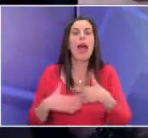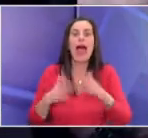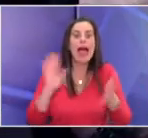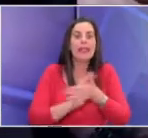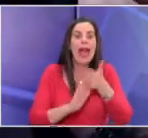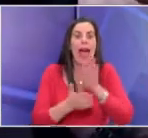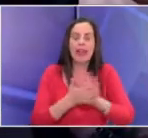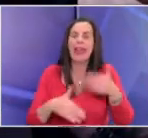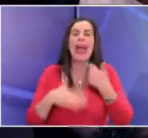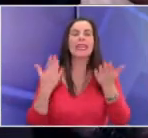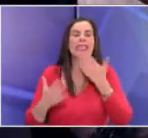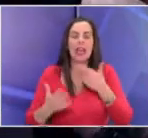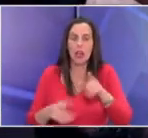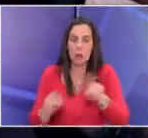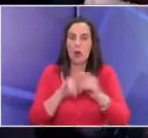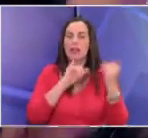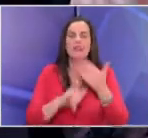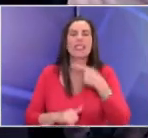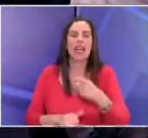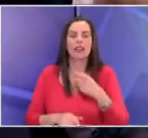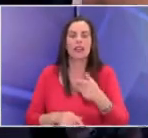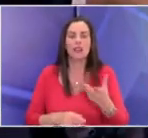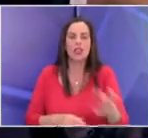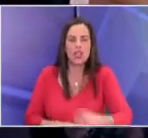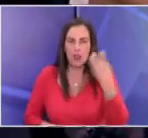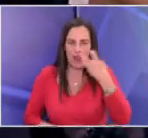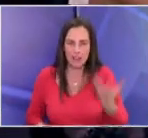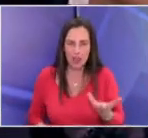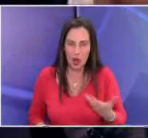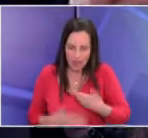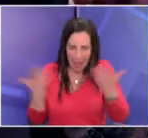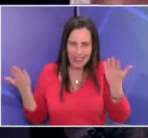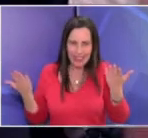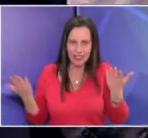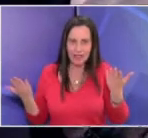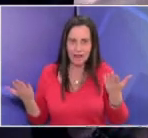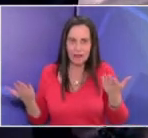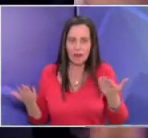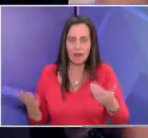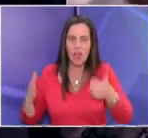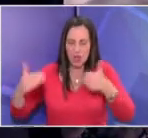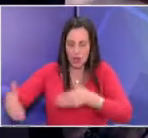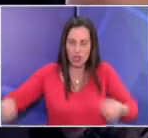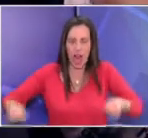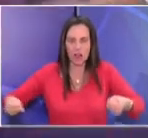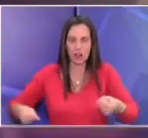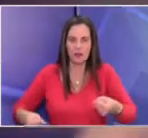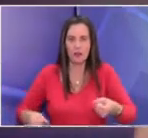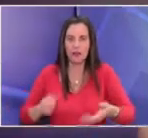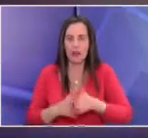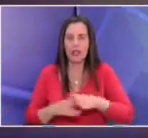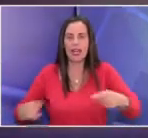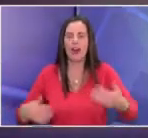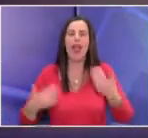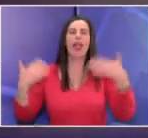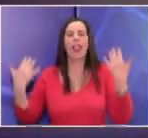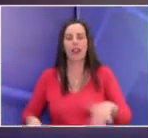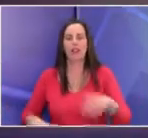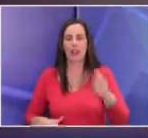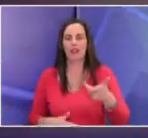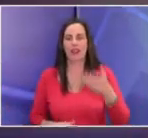עם עמוד שדרה, באה המדינה וחותכת אותי. אומר, תנו לעסקים קטנים לחיות. זה